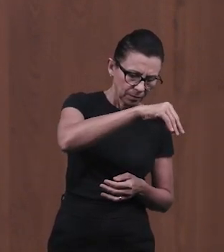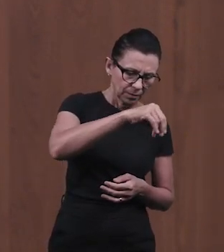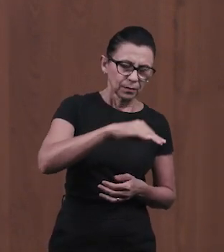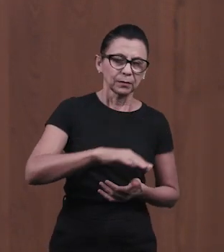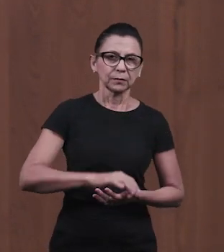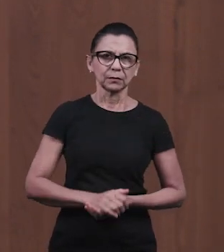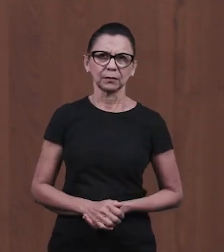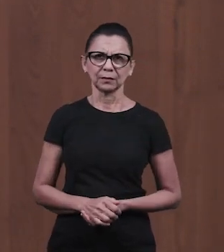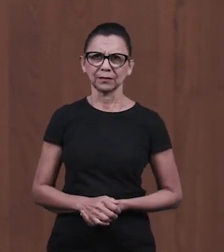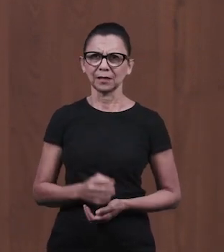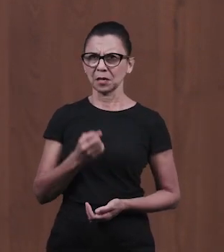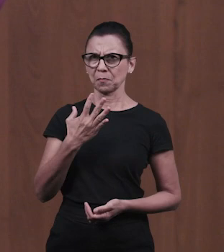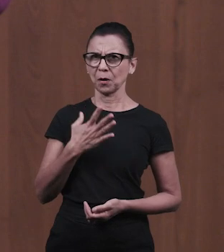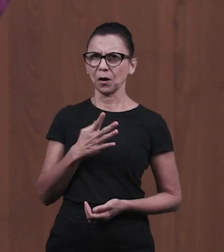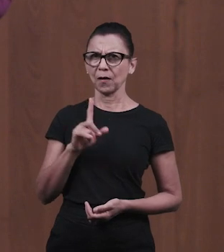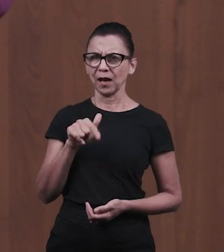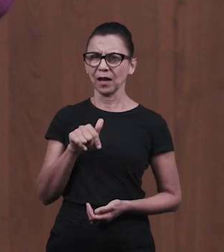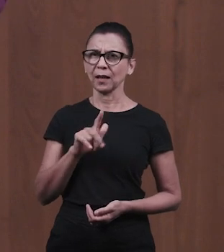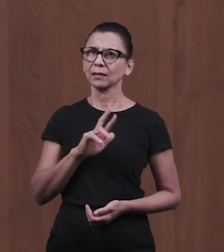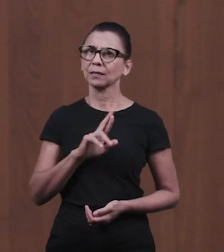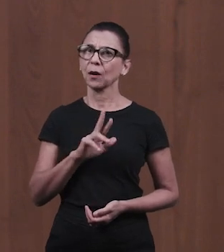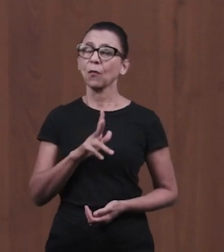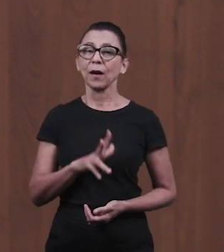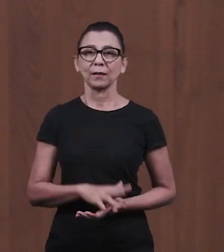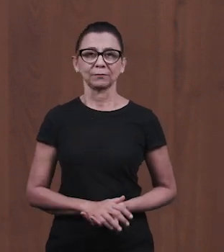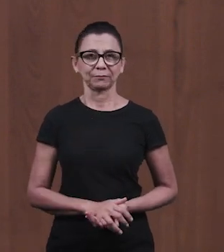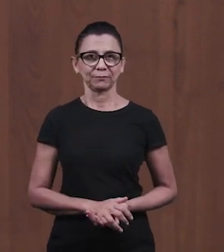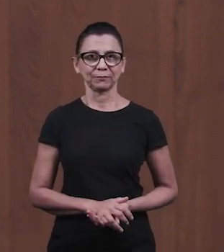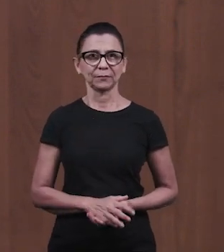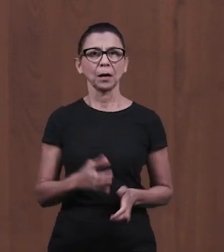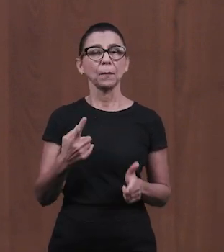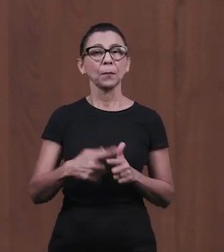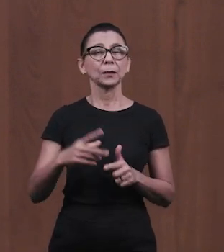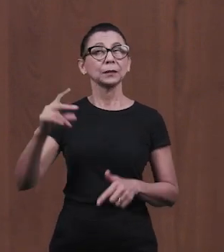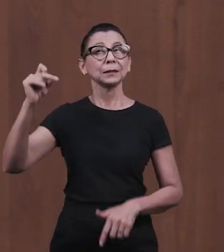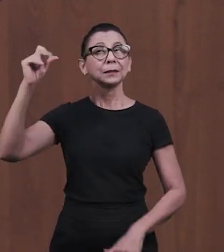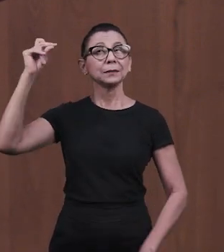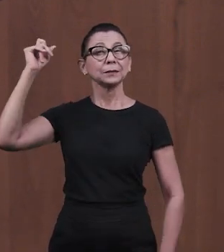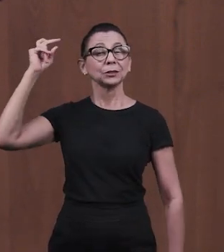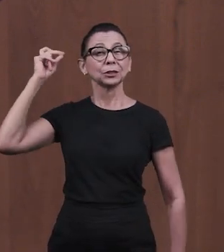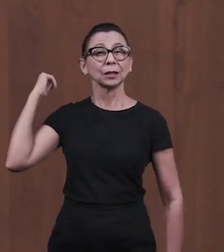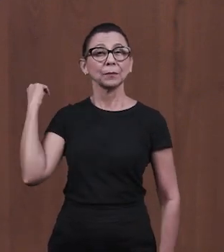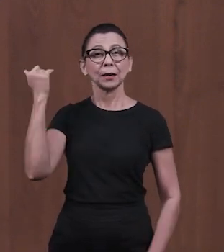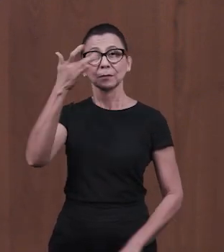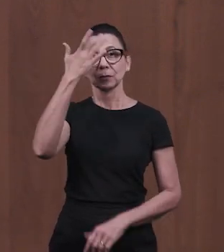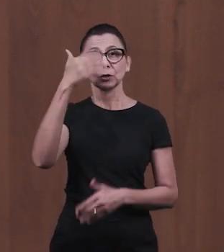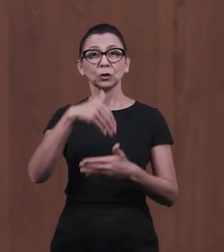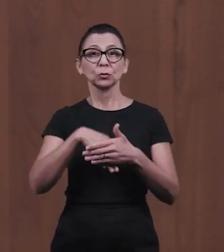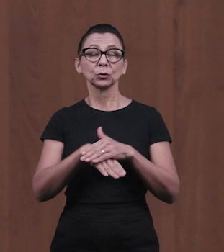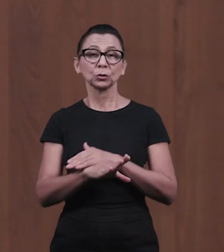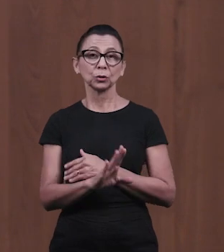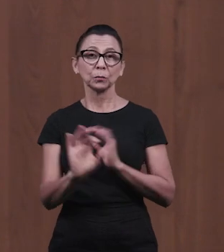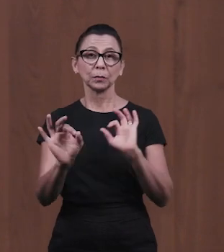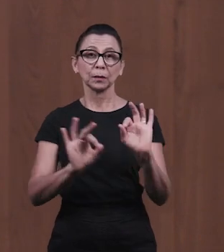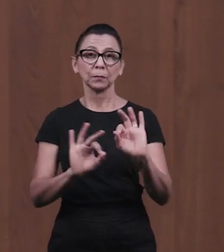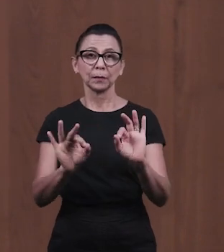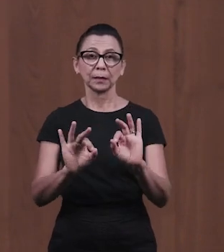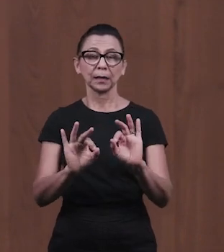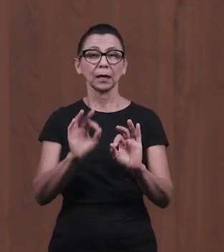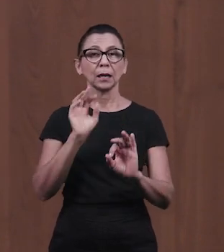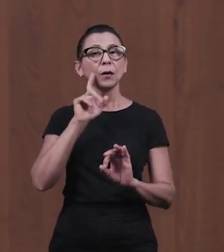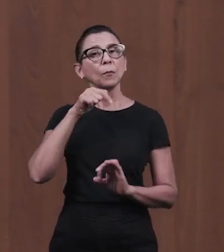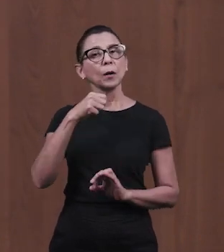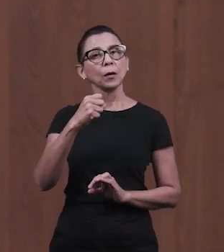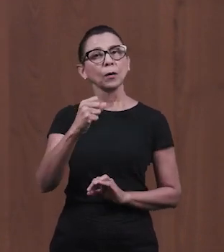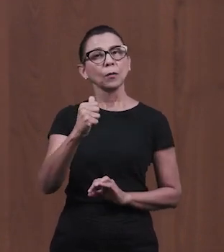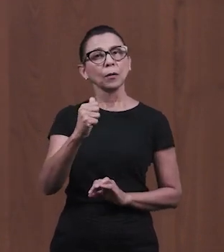Это нехорошо, потому что в те времена люди делали хлебы пресными. То есть в пресном